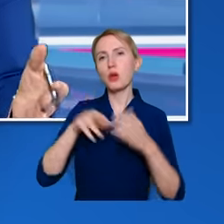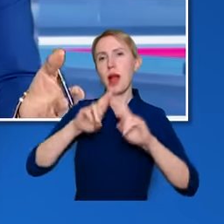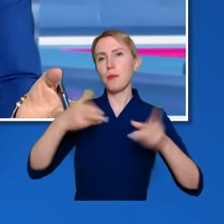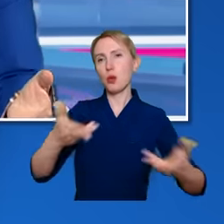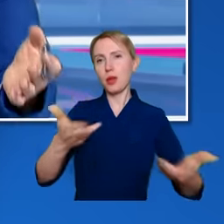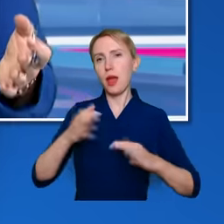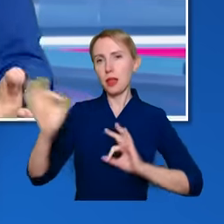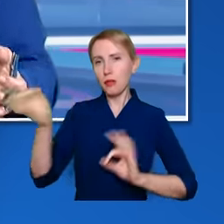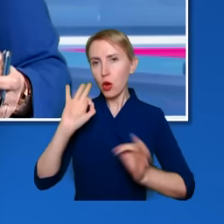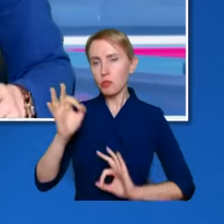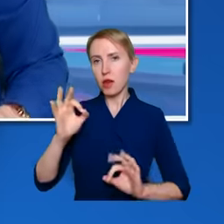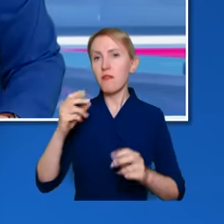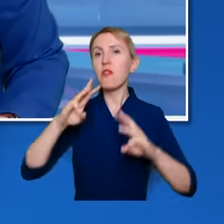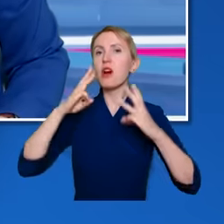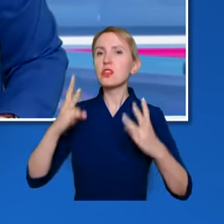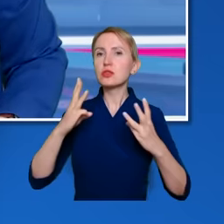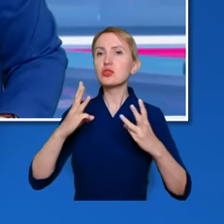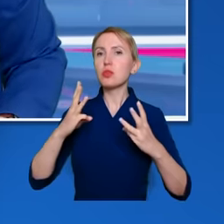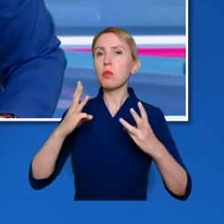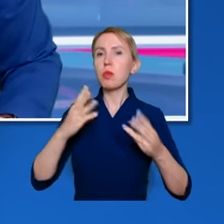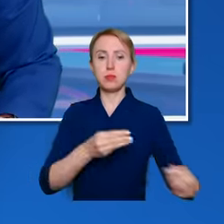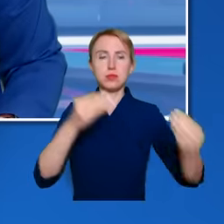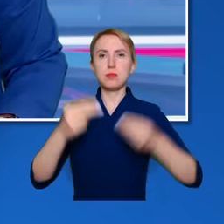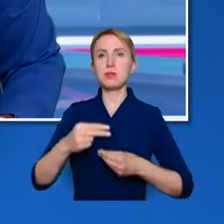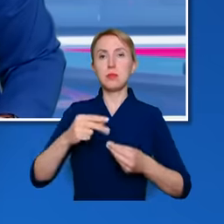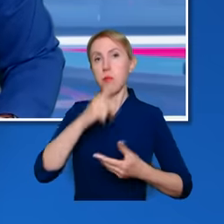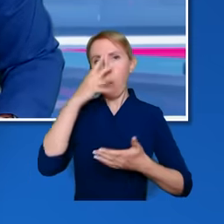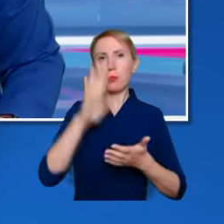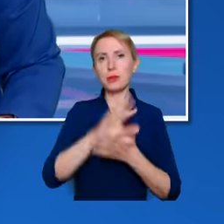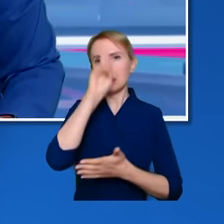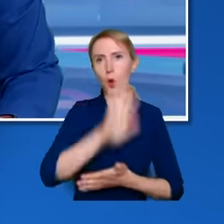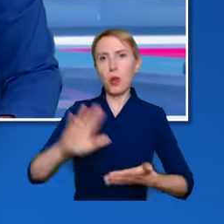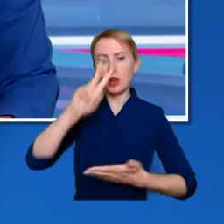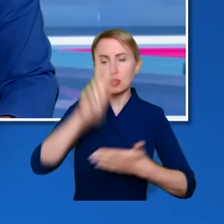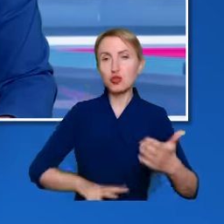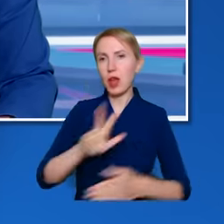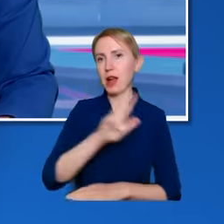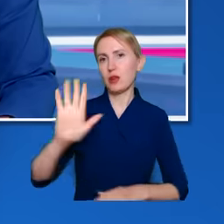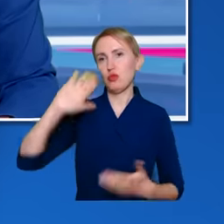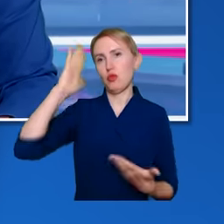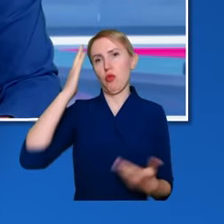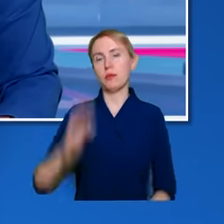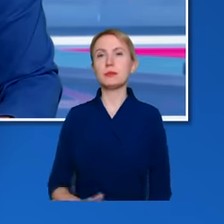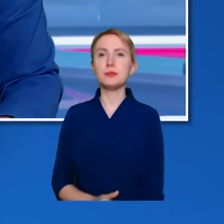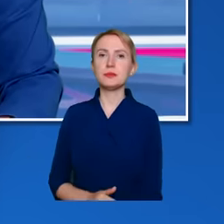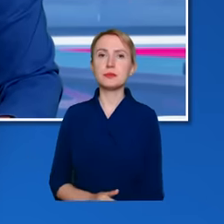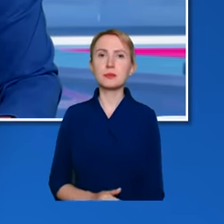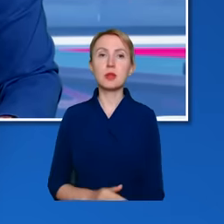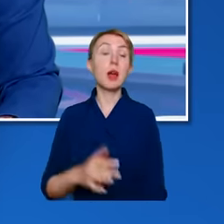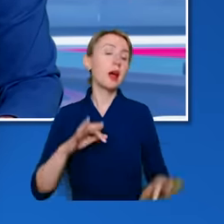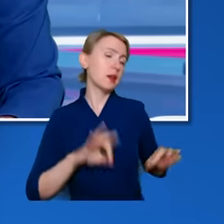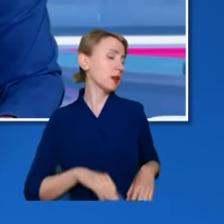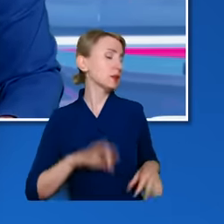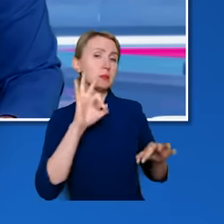i ważne, żeby był po prostu położony przed opinią publiczną i czytajmy, no i każdy może wyciągać wnioski. Ja się z panią redaktor zgadzam.